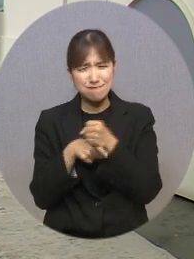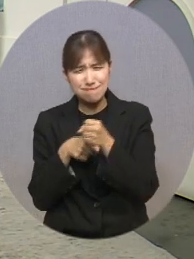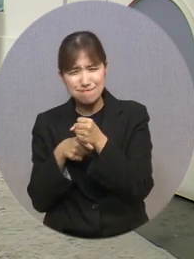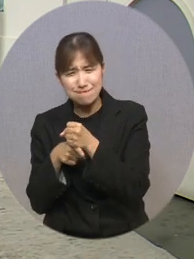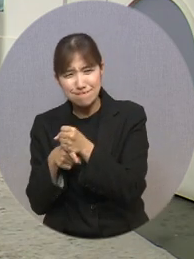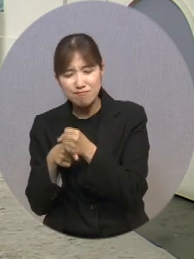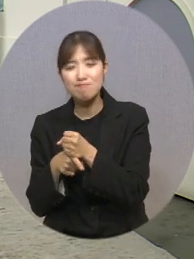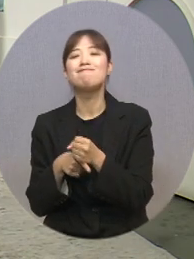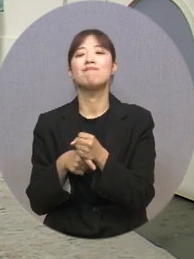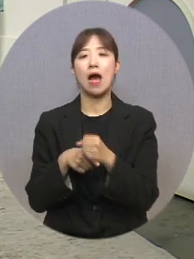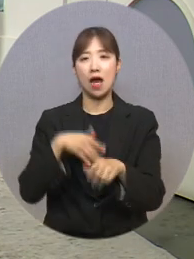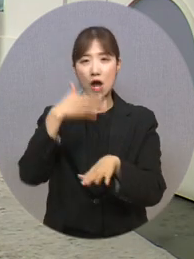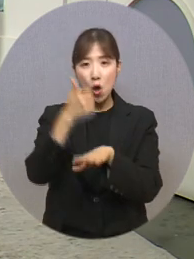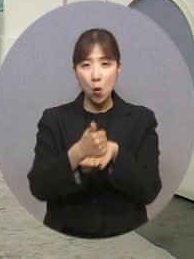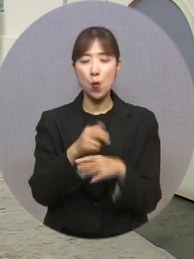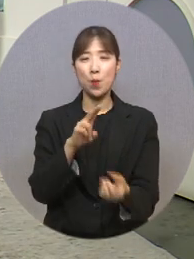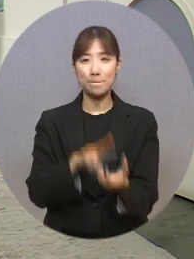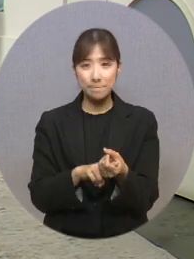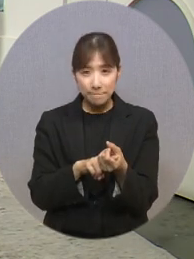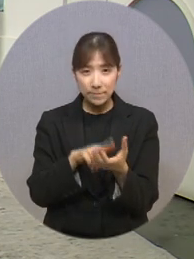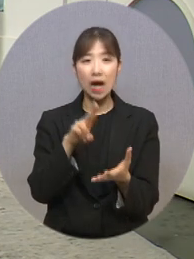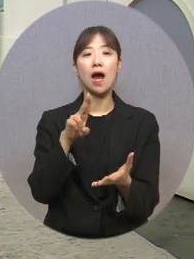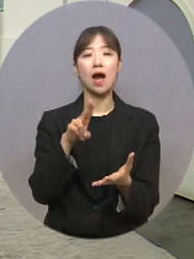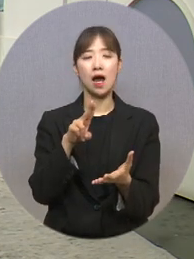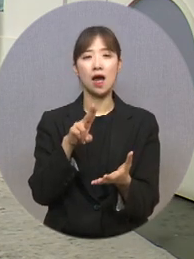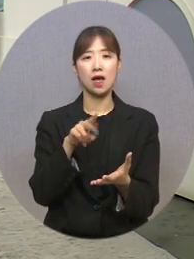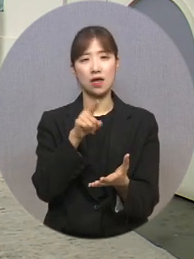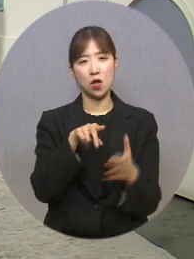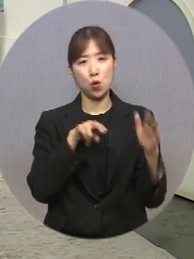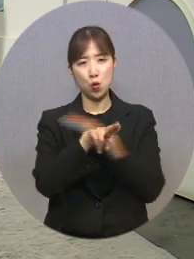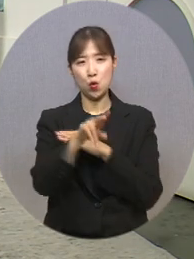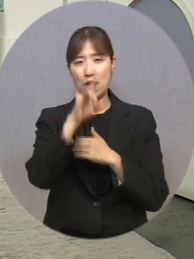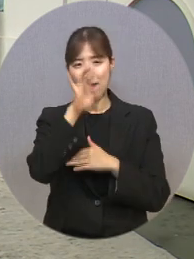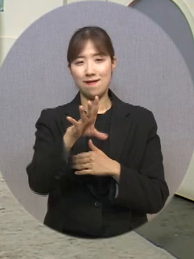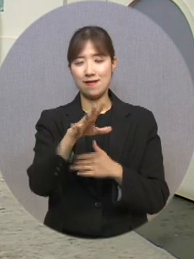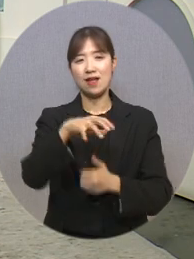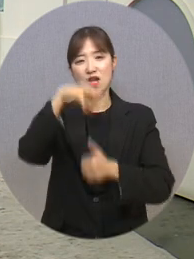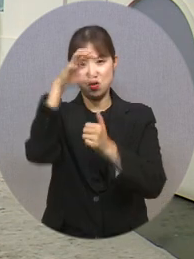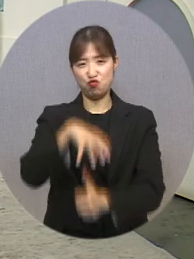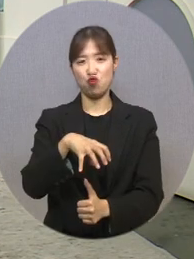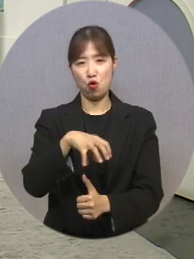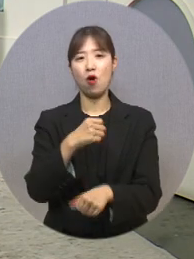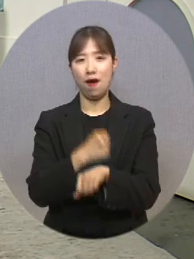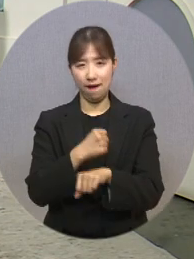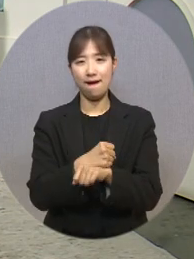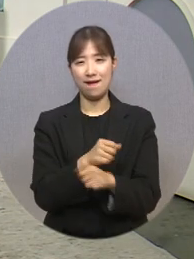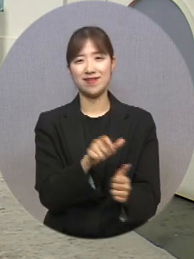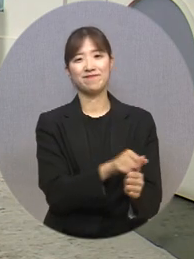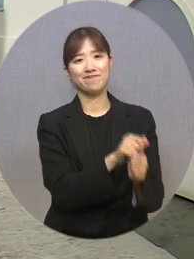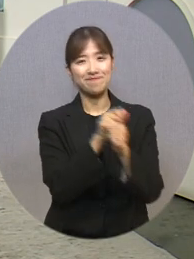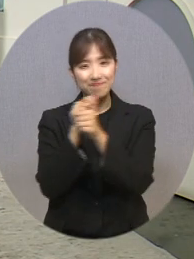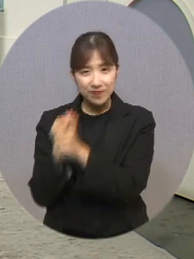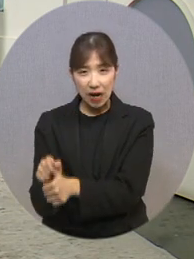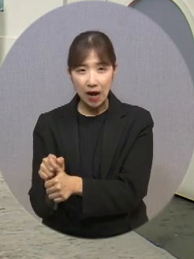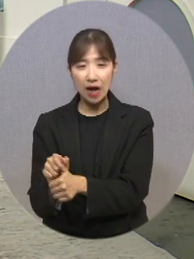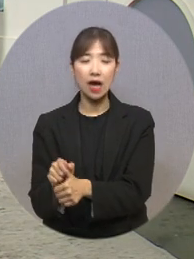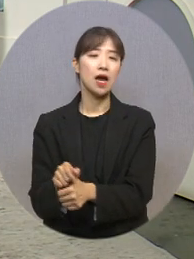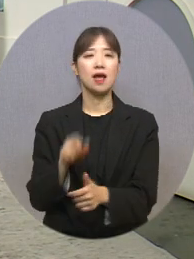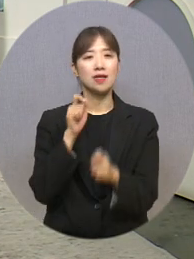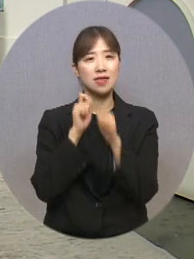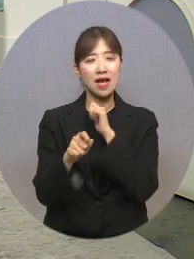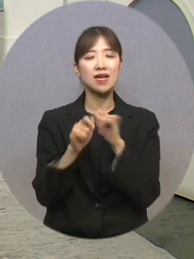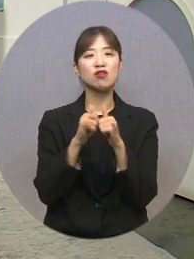열심히 해가지고 이제 어느 정도 혐의를 밝혀내서 근데 도주 우려도 있고 그래가지고 구속영장을 청구할 정도 단계가 가니까 이